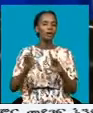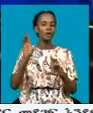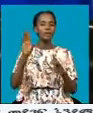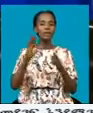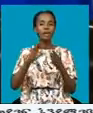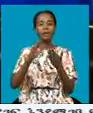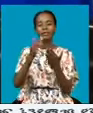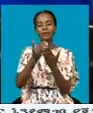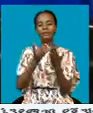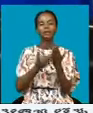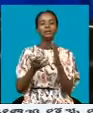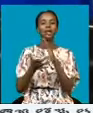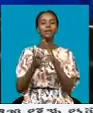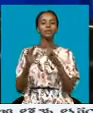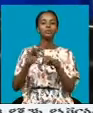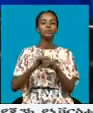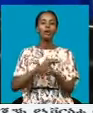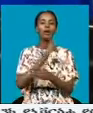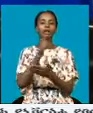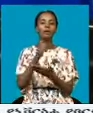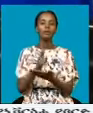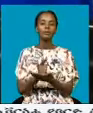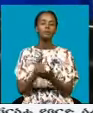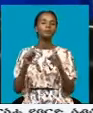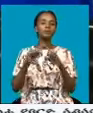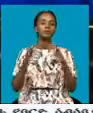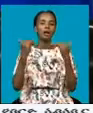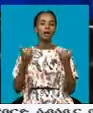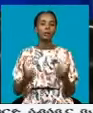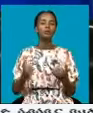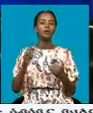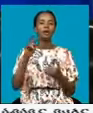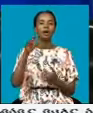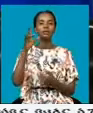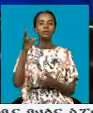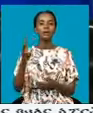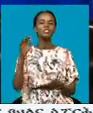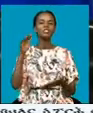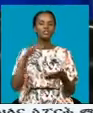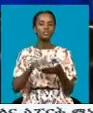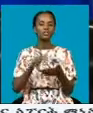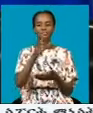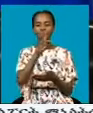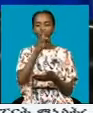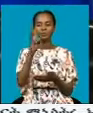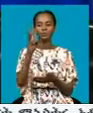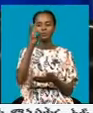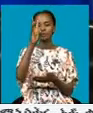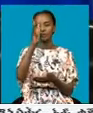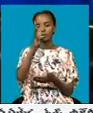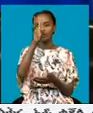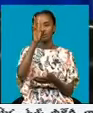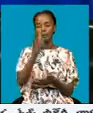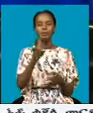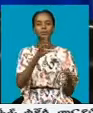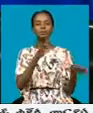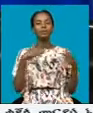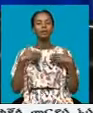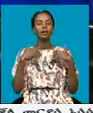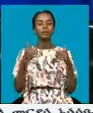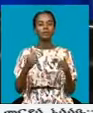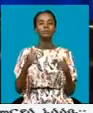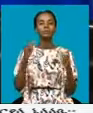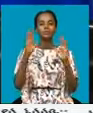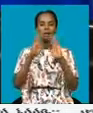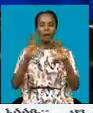تمرت كتكنيك مويا يتمرقو اسكاون درس كهايا سباتشي سدس متو سلسا سبات بلاي واتاتوش